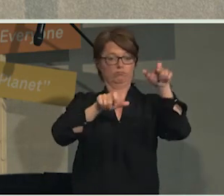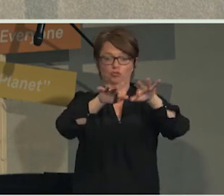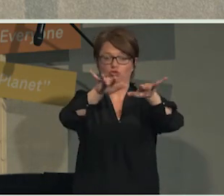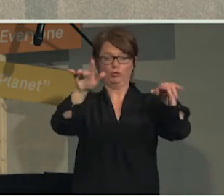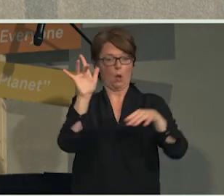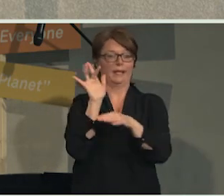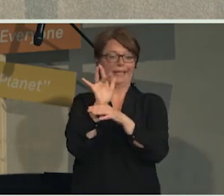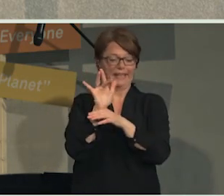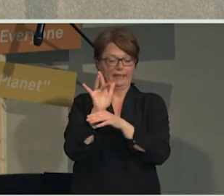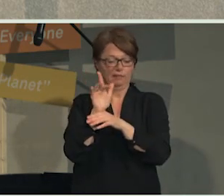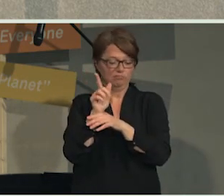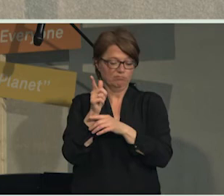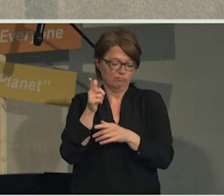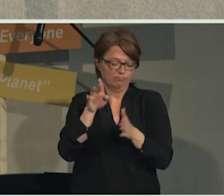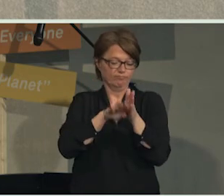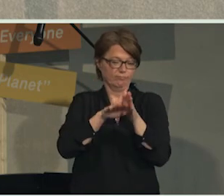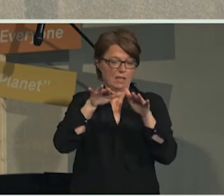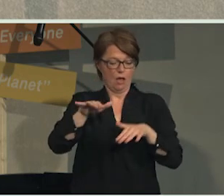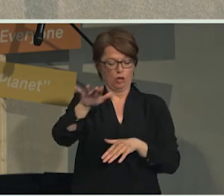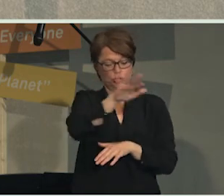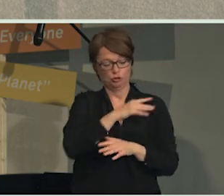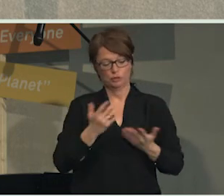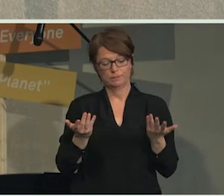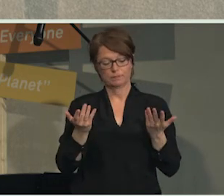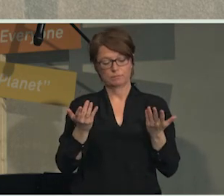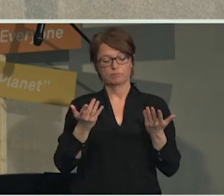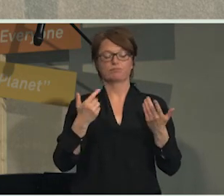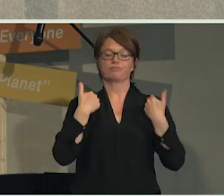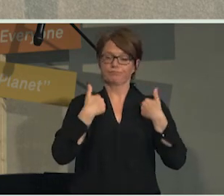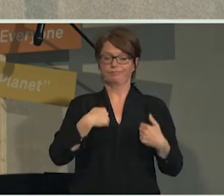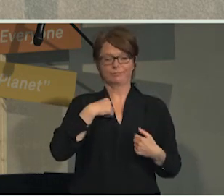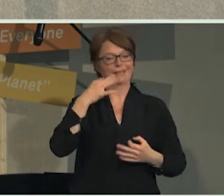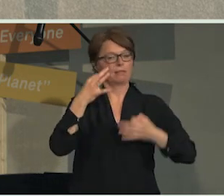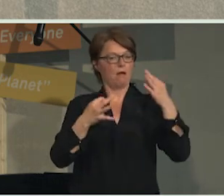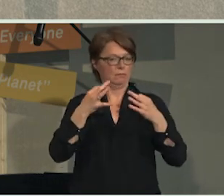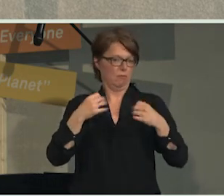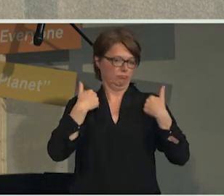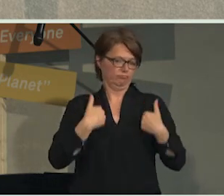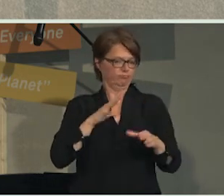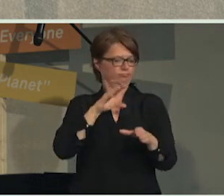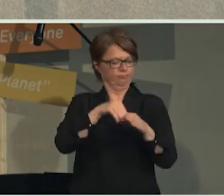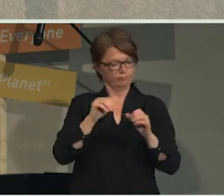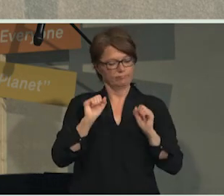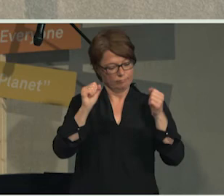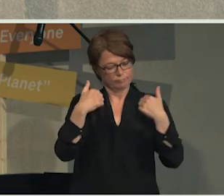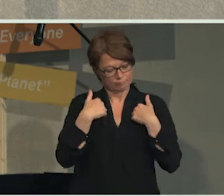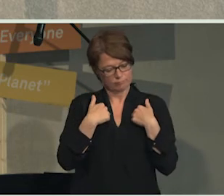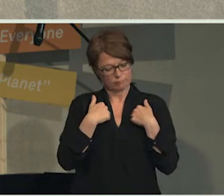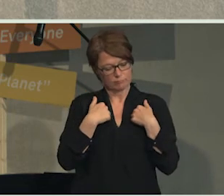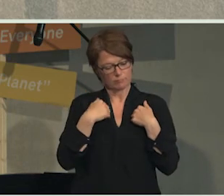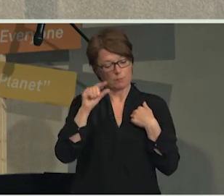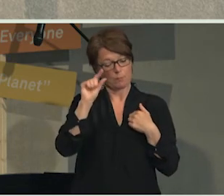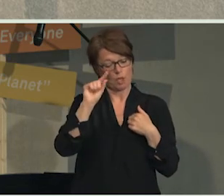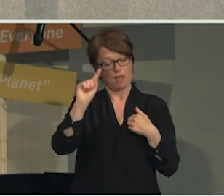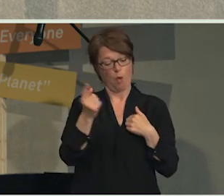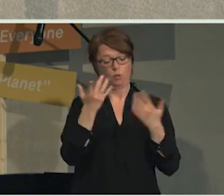und Moralpolitik zu betreiben, sowie hypersensiblen, beleidigten Minderheiten eine Bühne